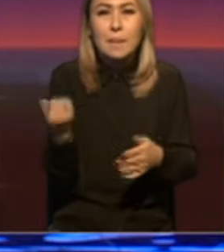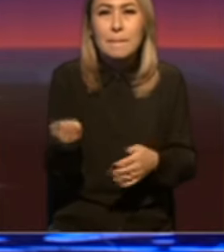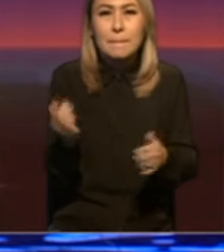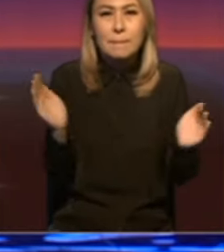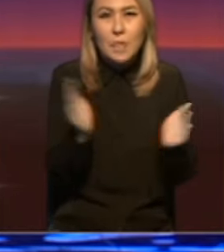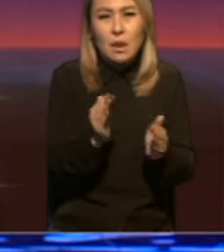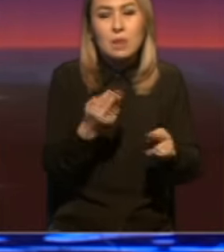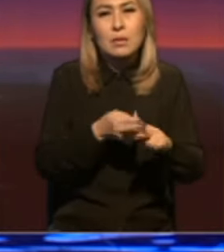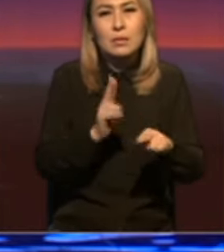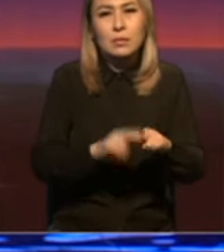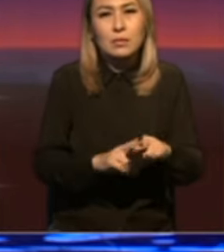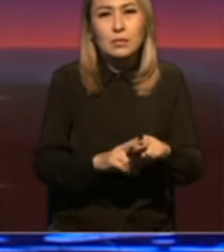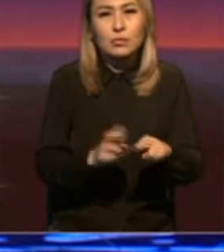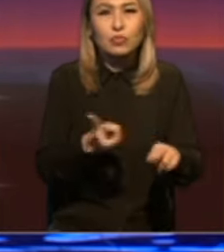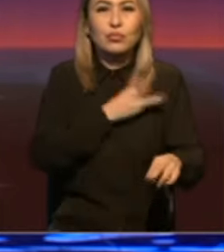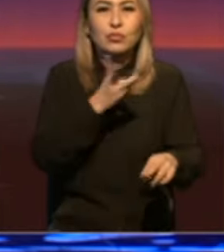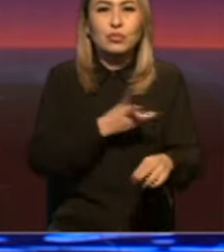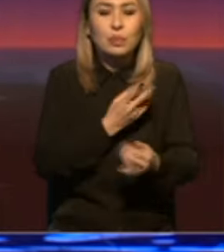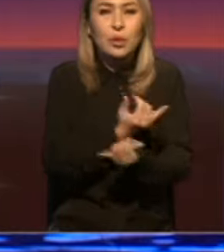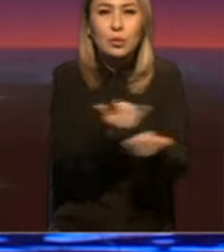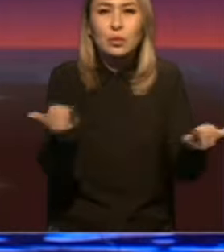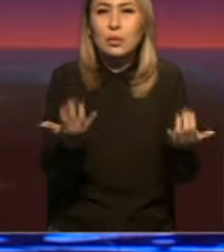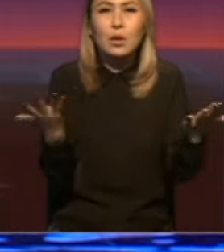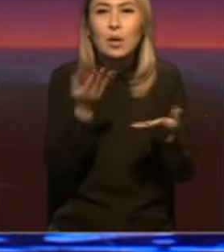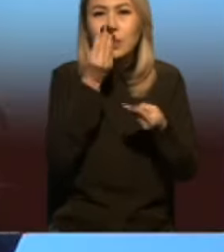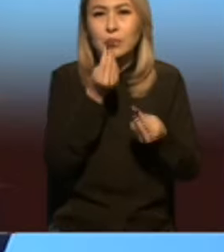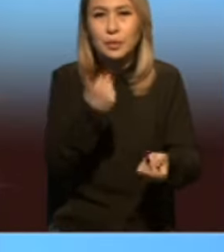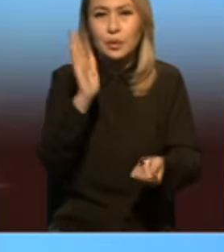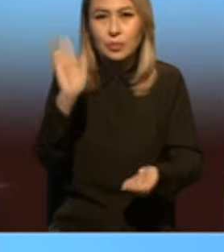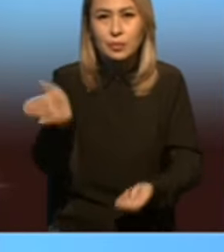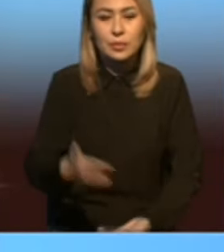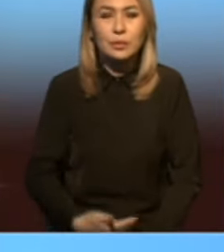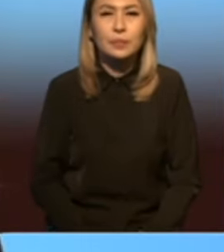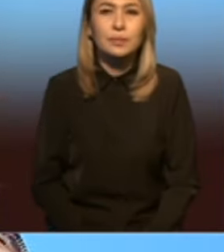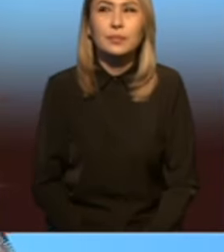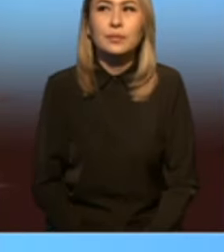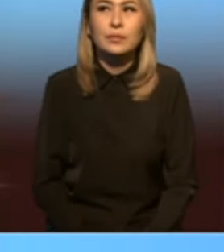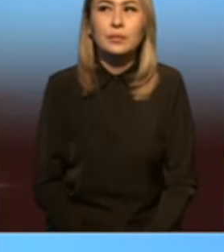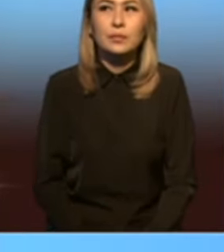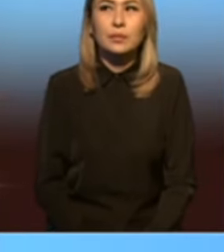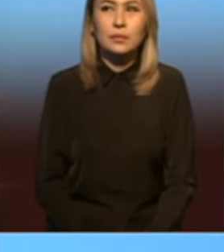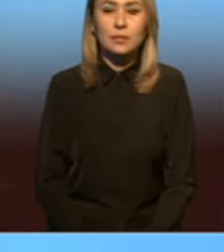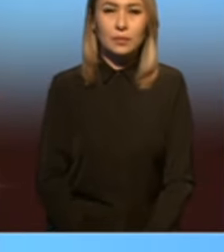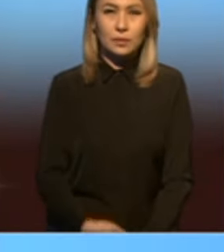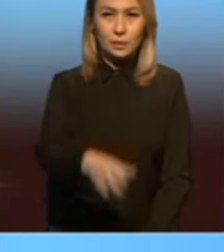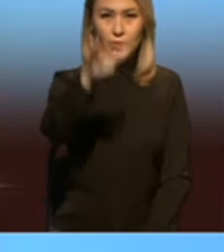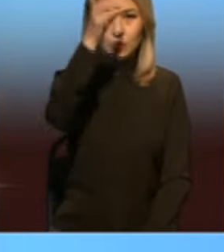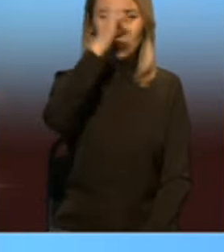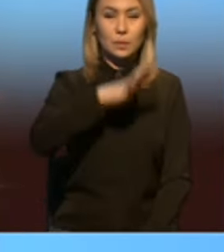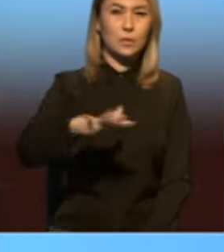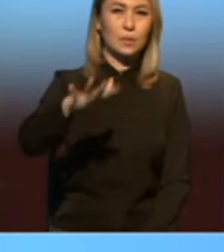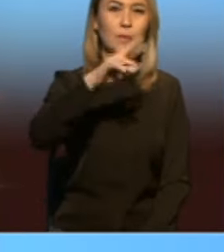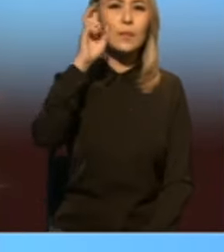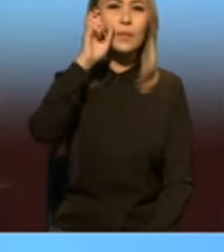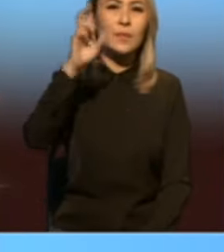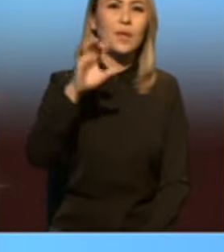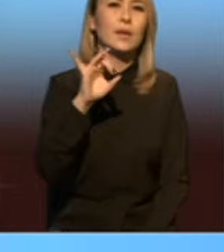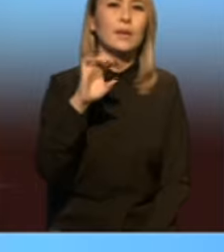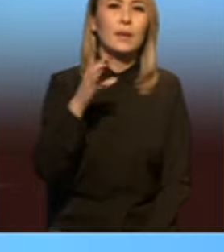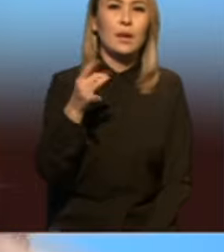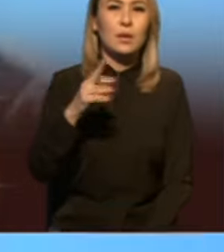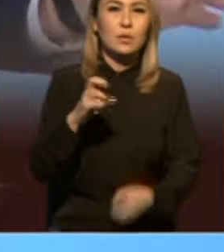ілгерілетеміз? Әрине, егер де кеңірек қарайтын болсақ, кеңірек қарайық. Түркі мемлекеттерінің интеграциясы